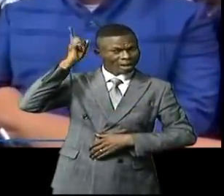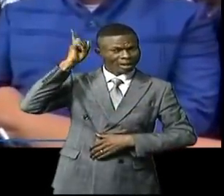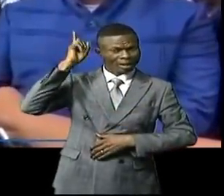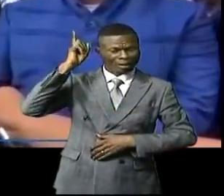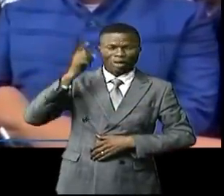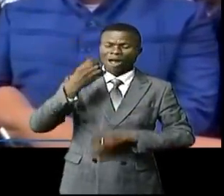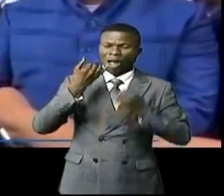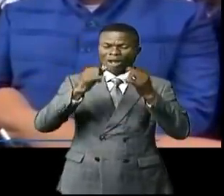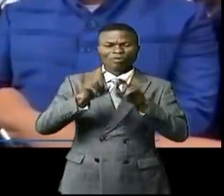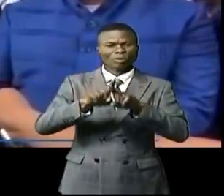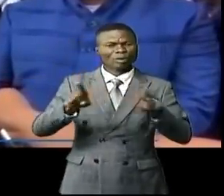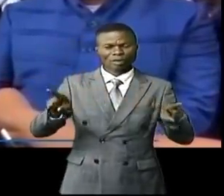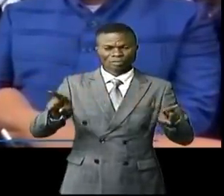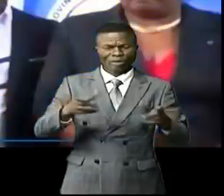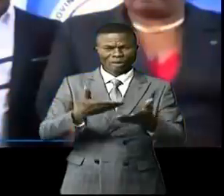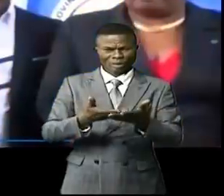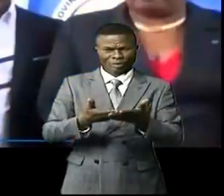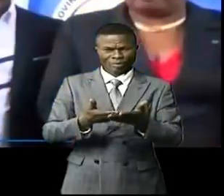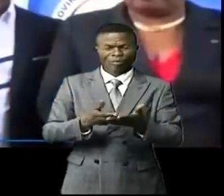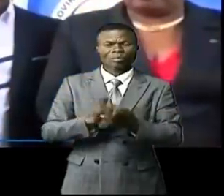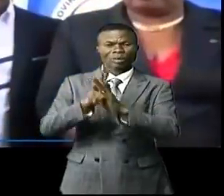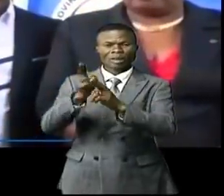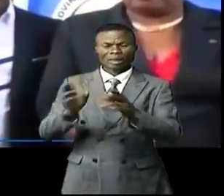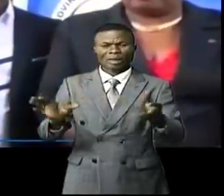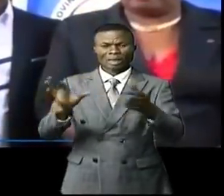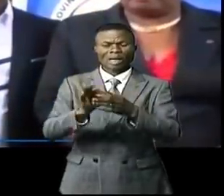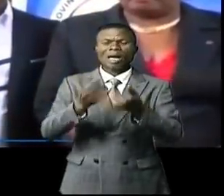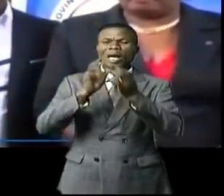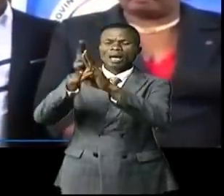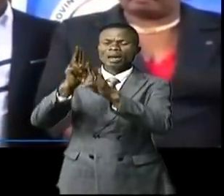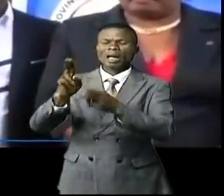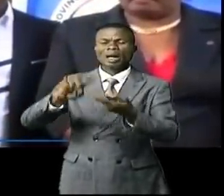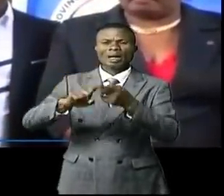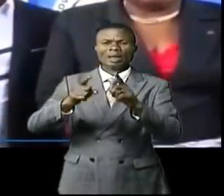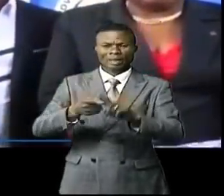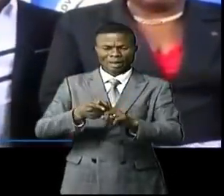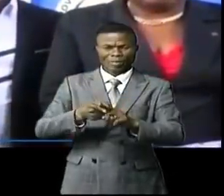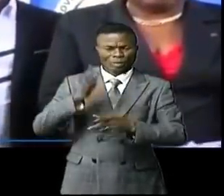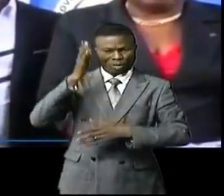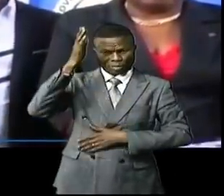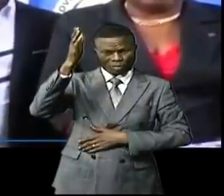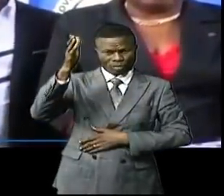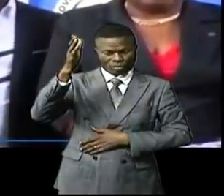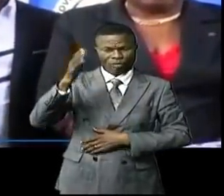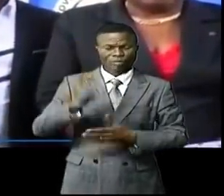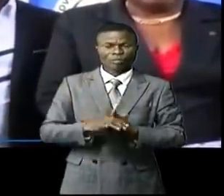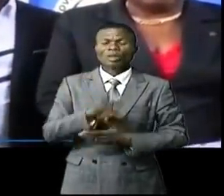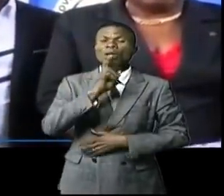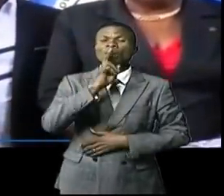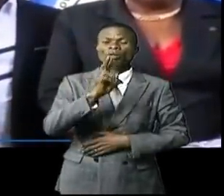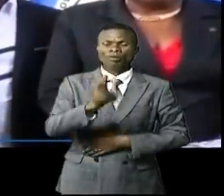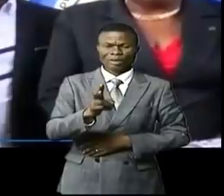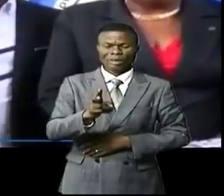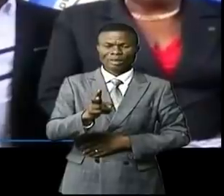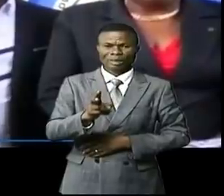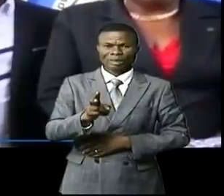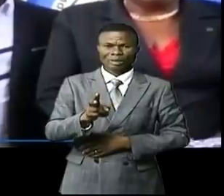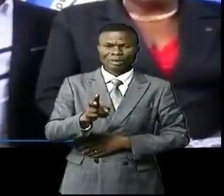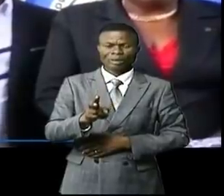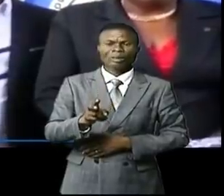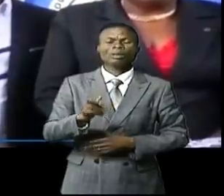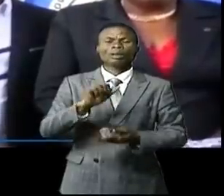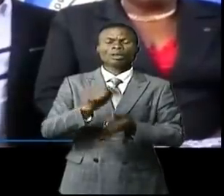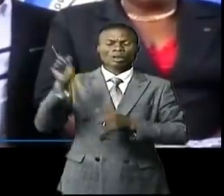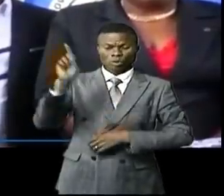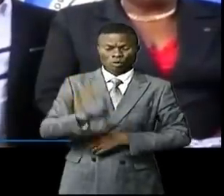était autre. Ces propos seront relayés par son collègue Kaboui Banza, Papi Séoul. Mais en vérité, il n'y a rien. Nous sommes